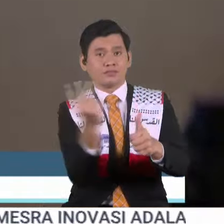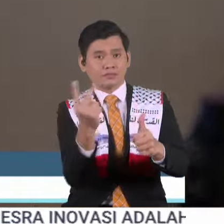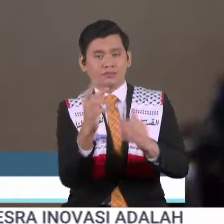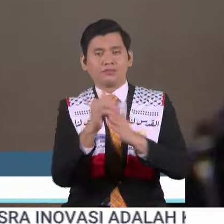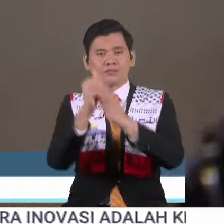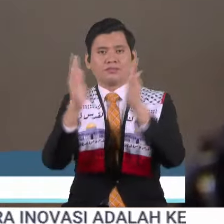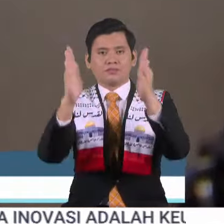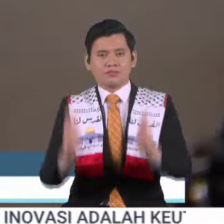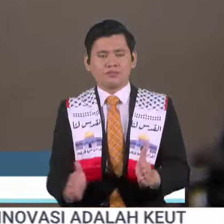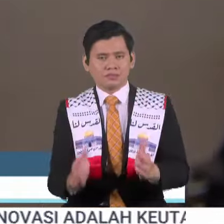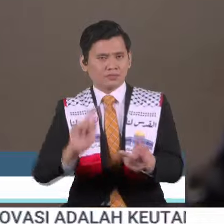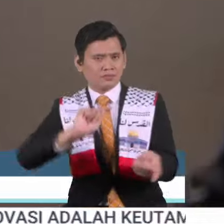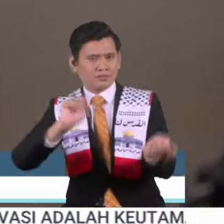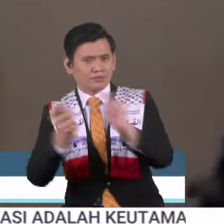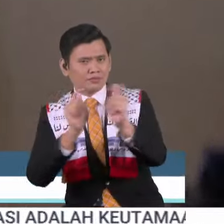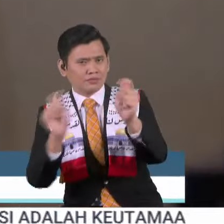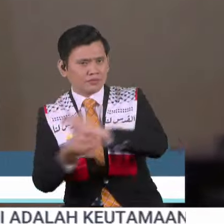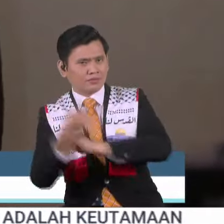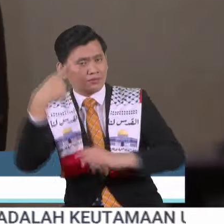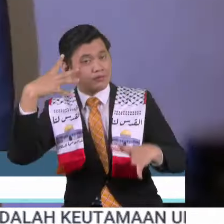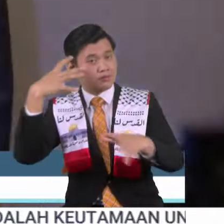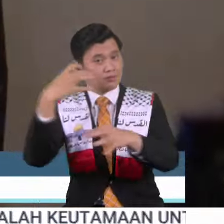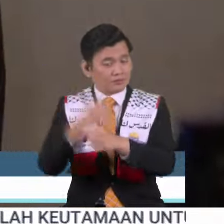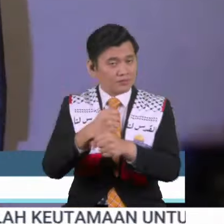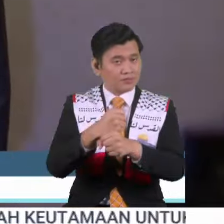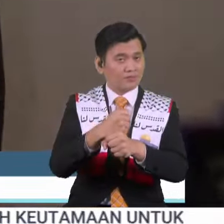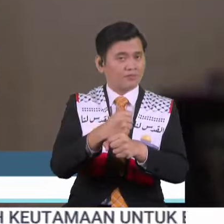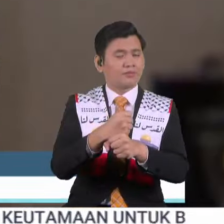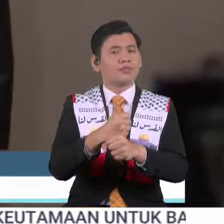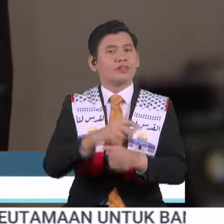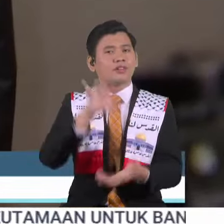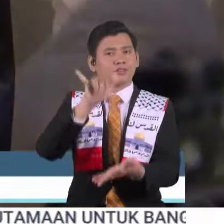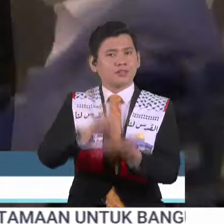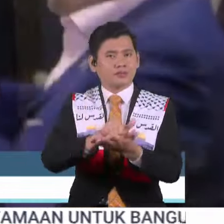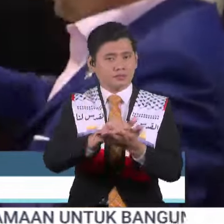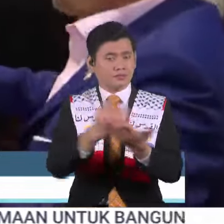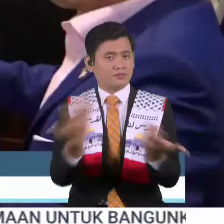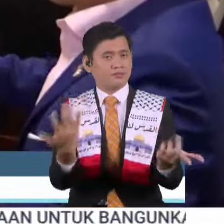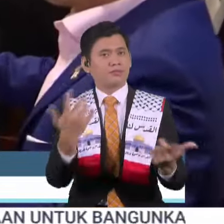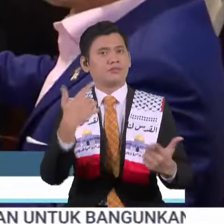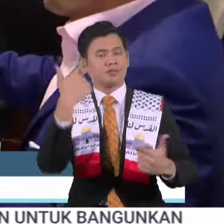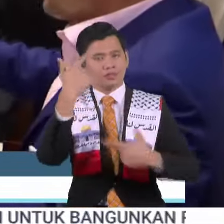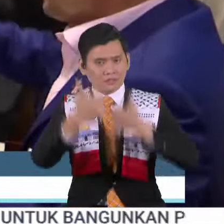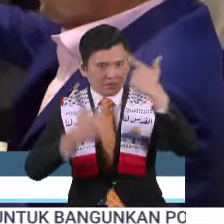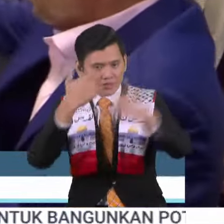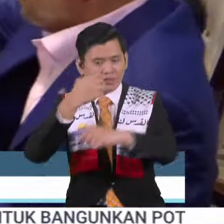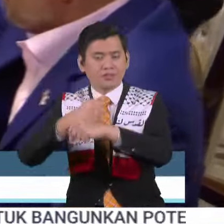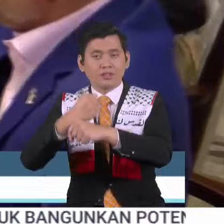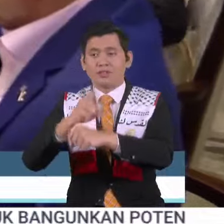bertukar pandangan dalam pelbagai perkara. Pertemuan itu merupakan agenda terakhir dalam tentatif lawatan kerja